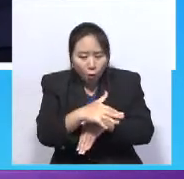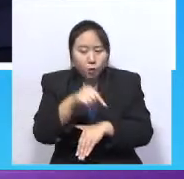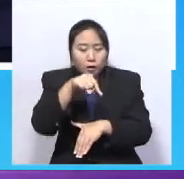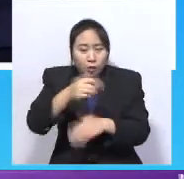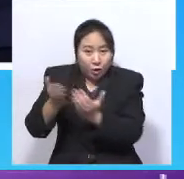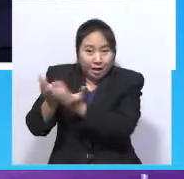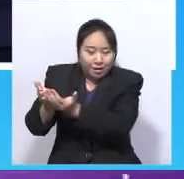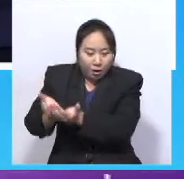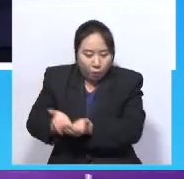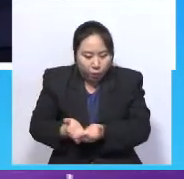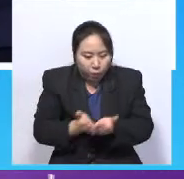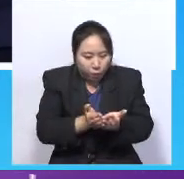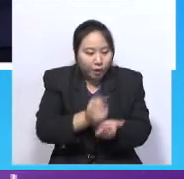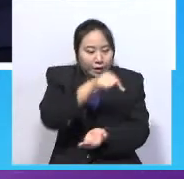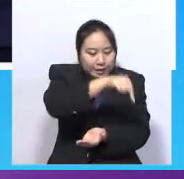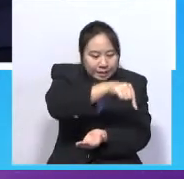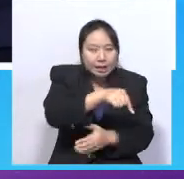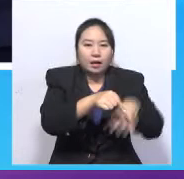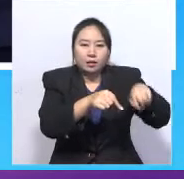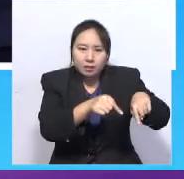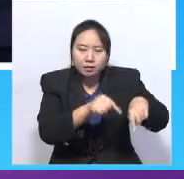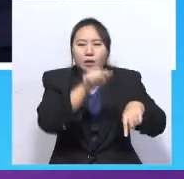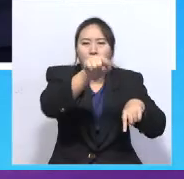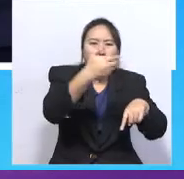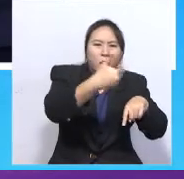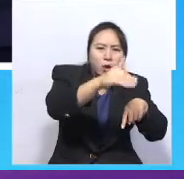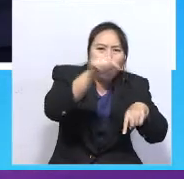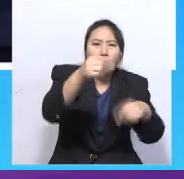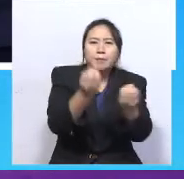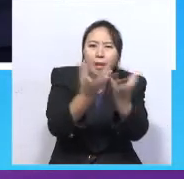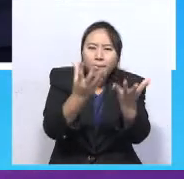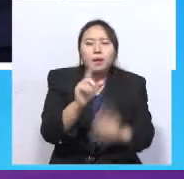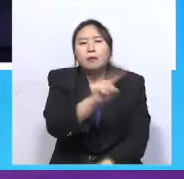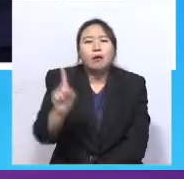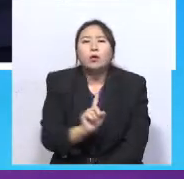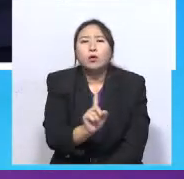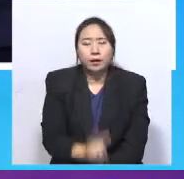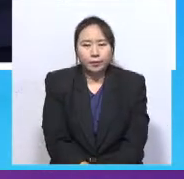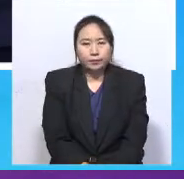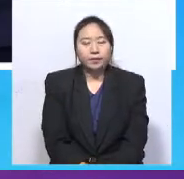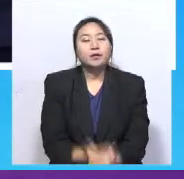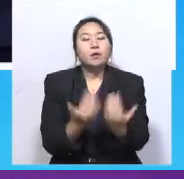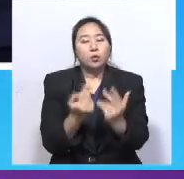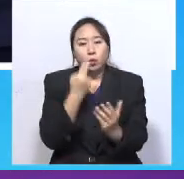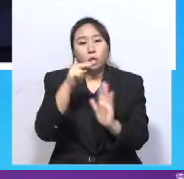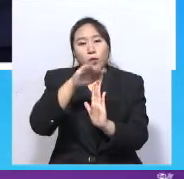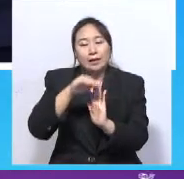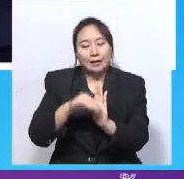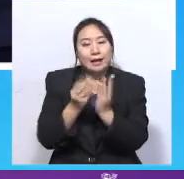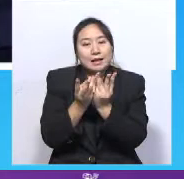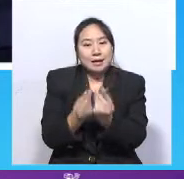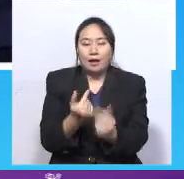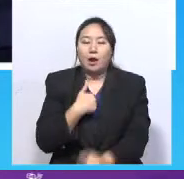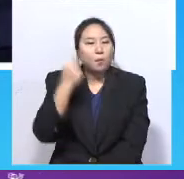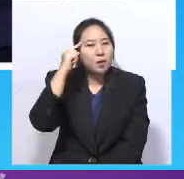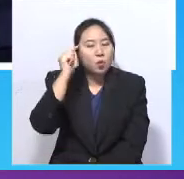ที่ออกไปแล้วเนี่ยเราก็ไปมีความเสียหายอีกครับ คือตรงนี้นะครับต้องไปดูคือในรายละเอียดเนี่ยเราไม่ทราบว่าเขา